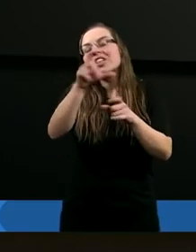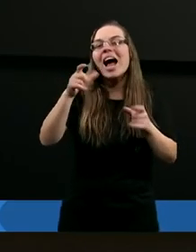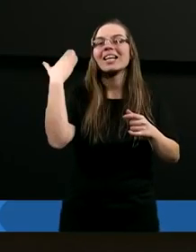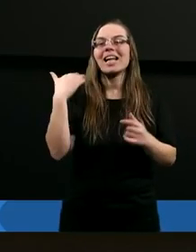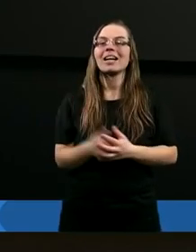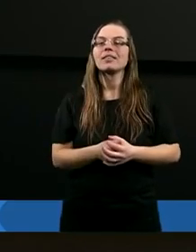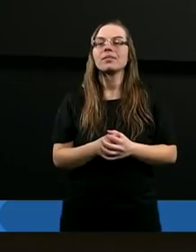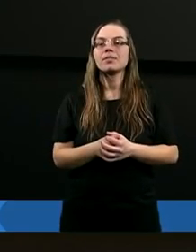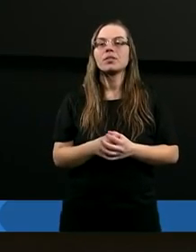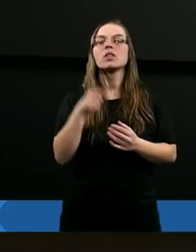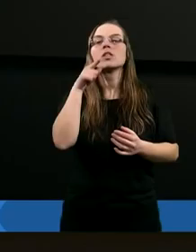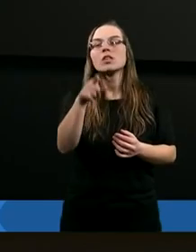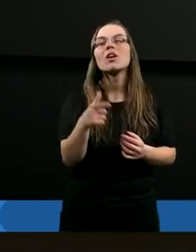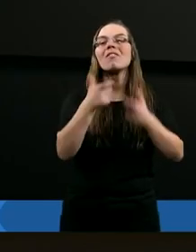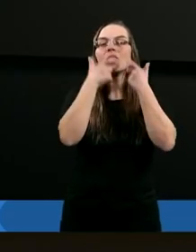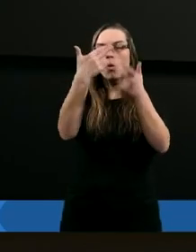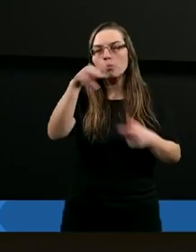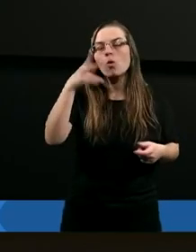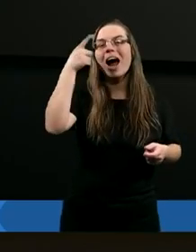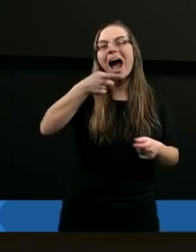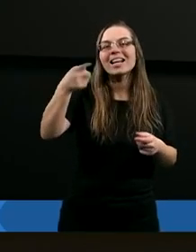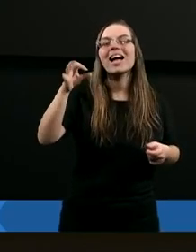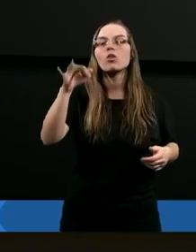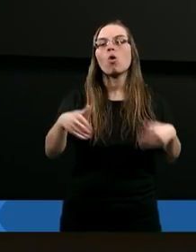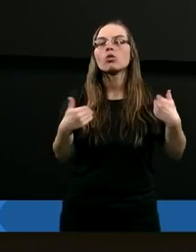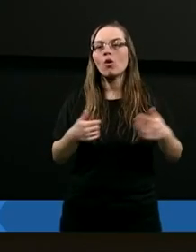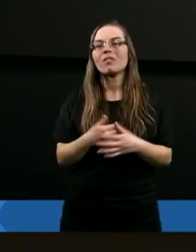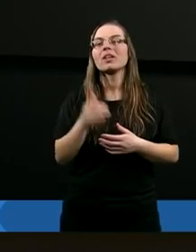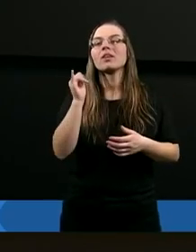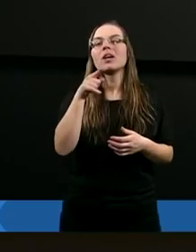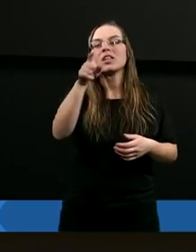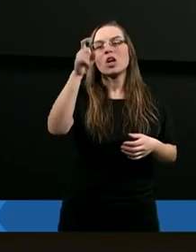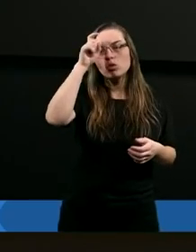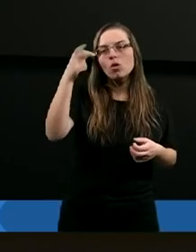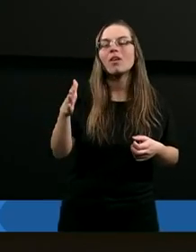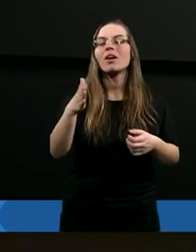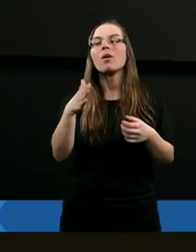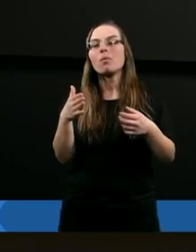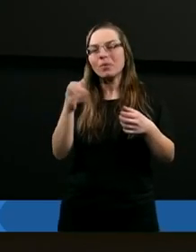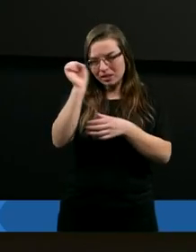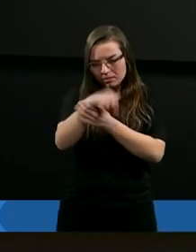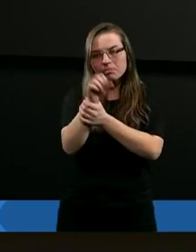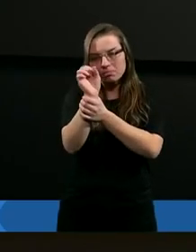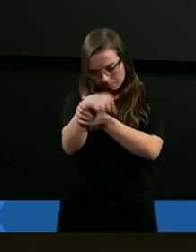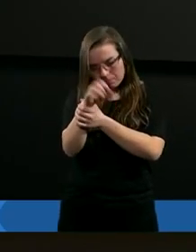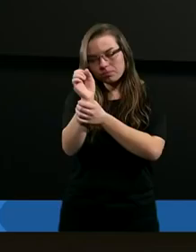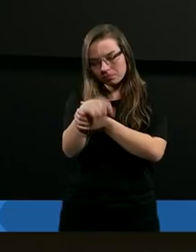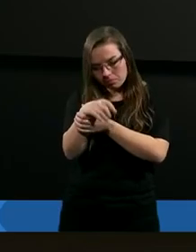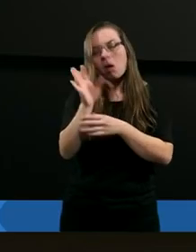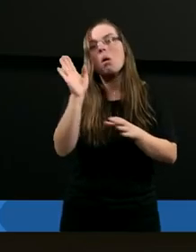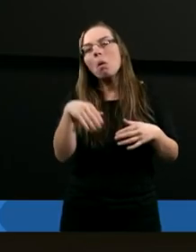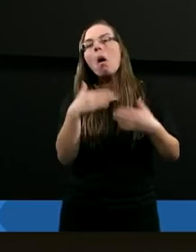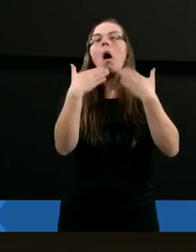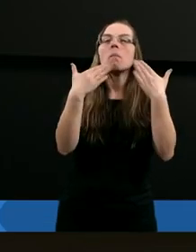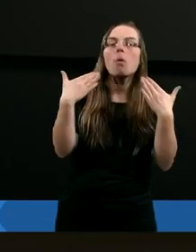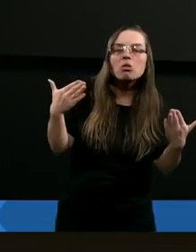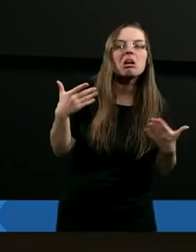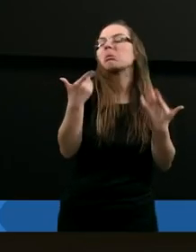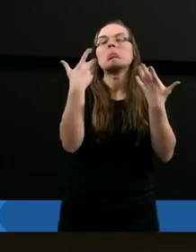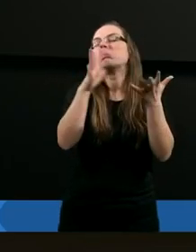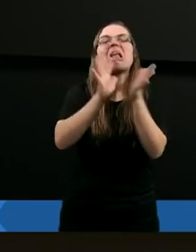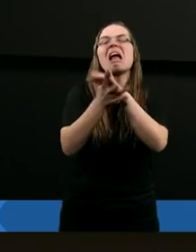drzwi no i wygłosił mu kazanie od progu. Ten człowiek, młody człowiek, pokiwał głową, zamknął drzwi, podziękował i